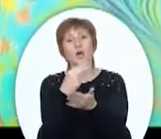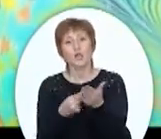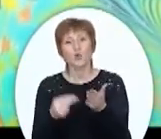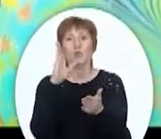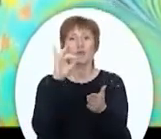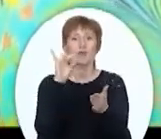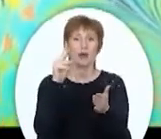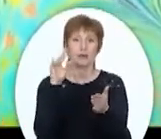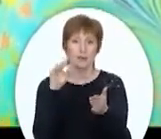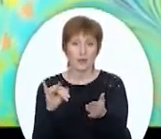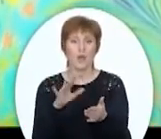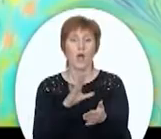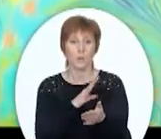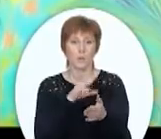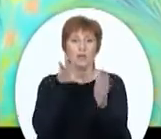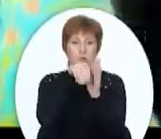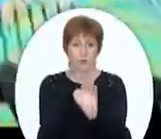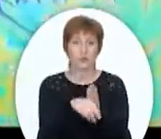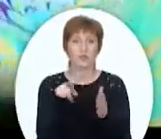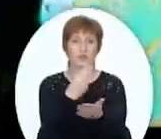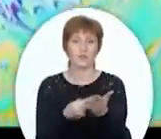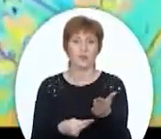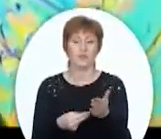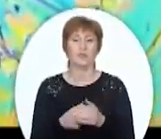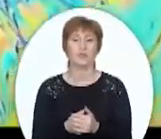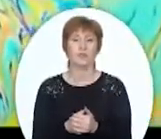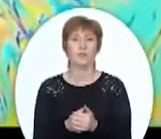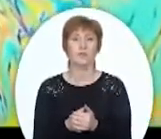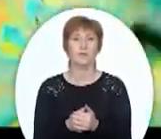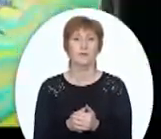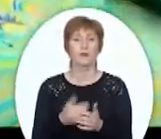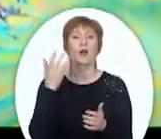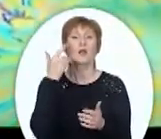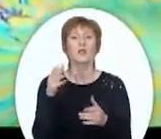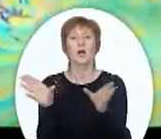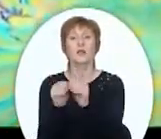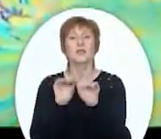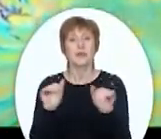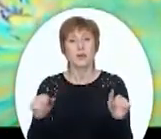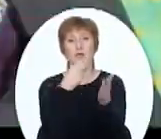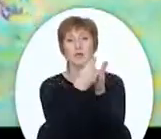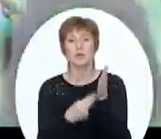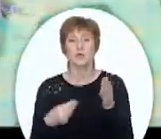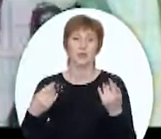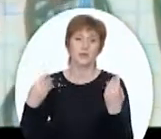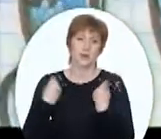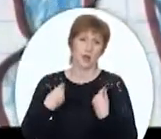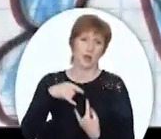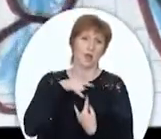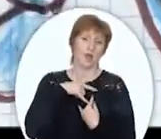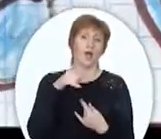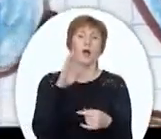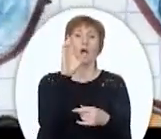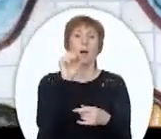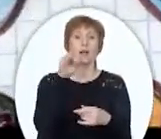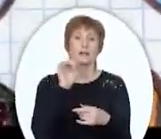мотивы рисунков Вероники были в этой живописи. Когда мы с ребятами расписывали их рубашки